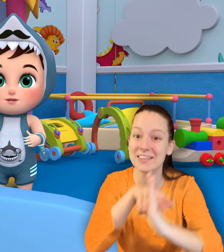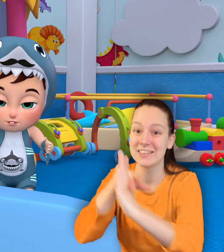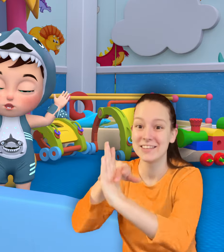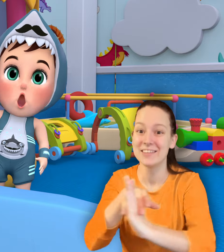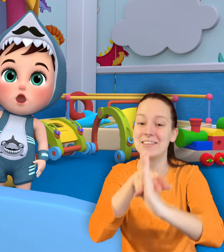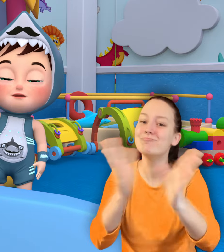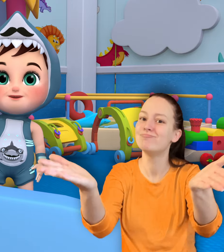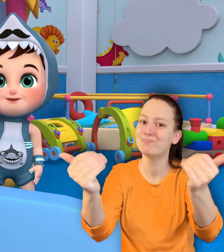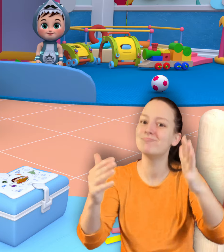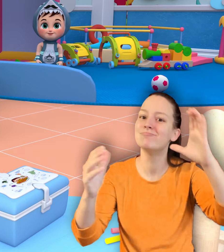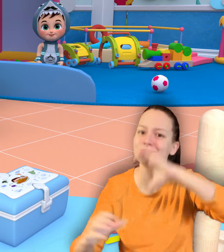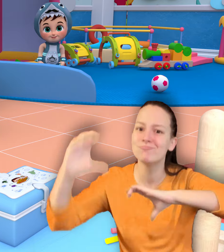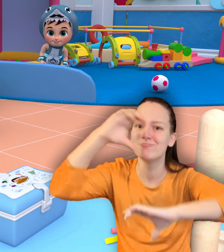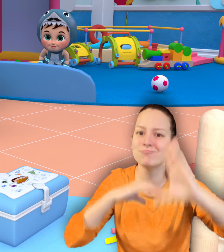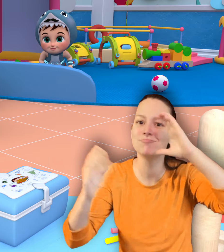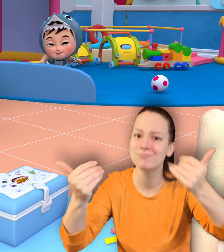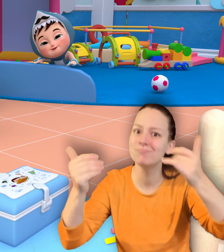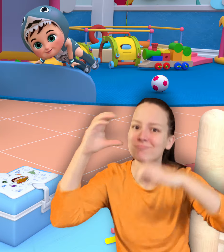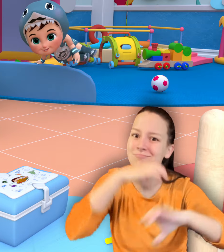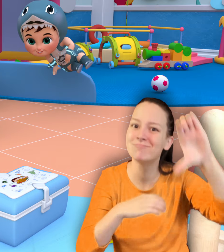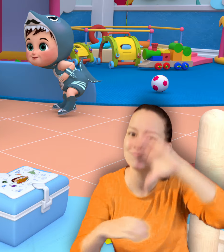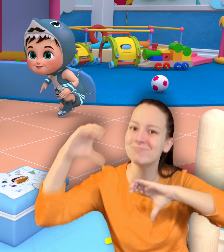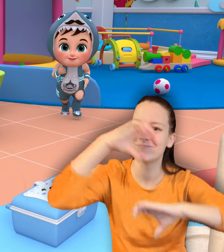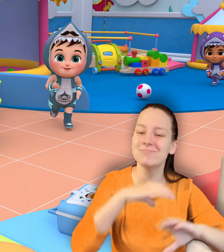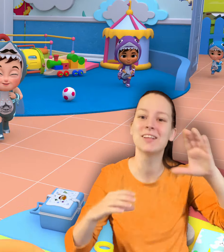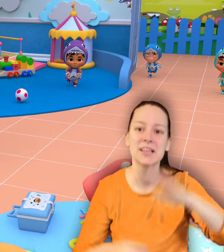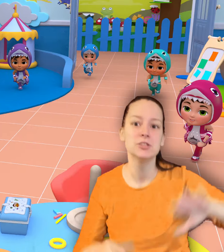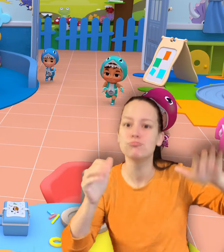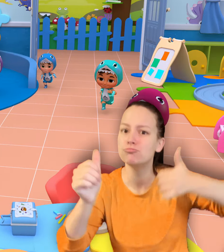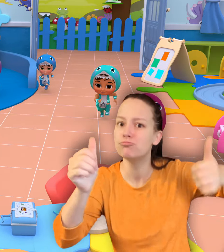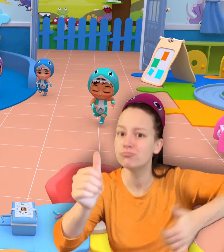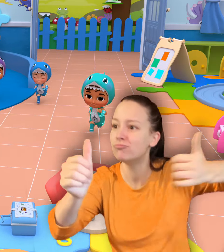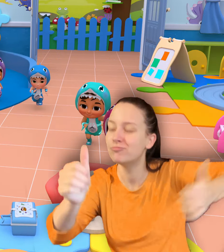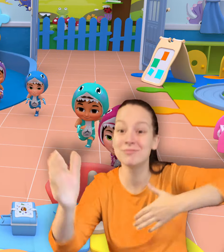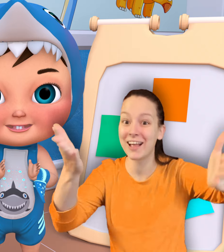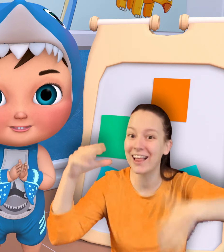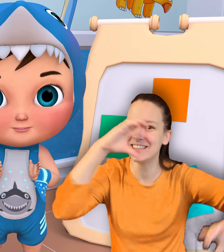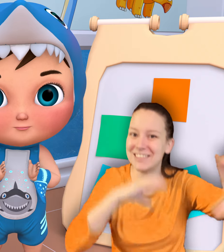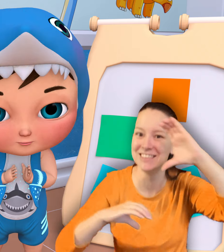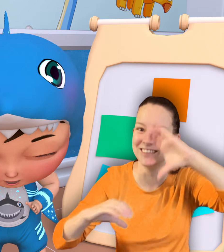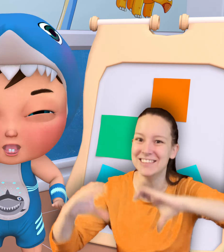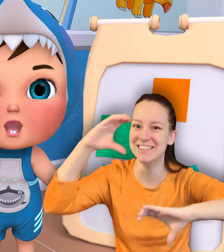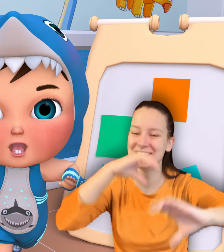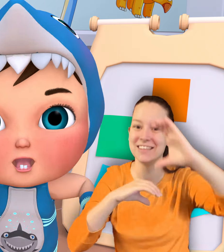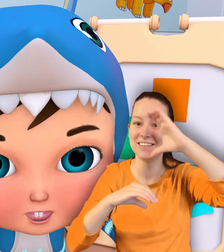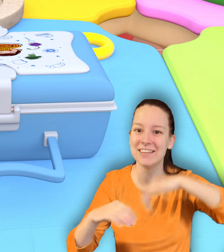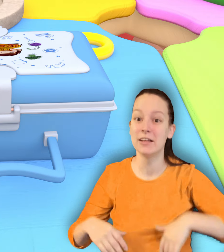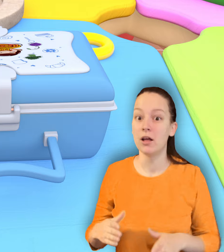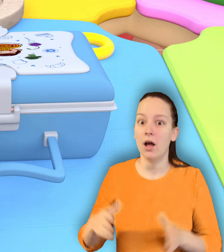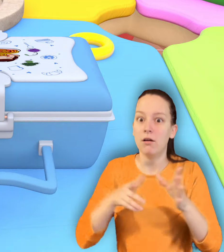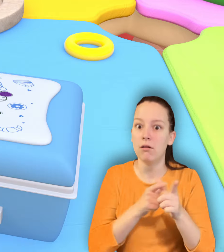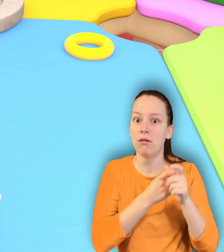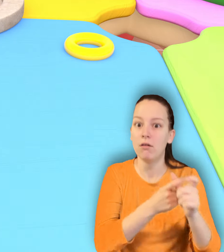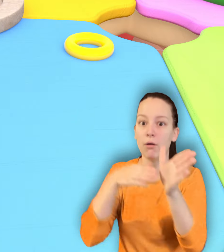ザメみんな海のハタため家族